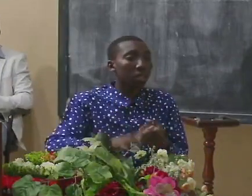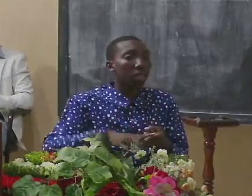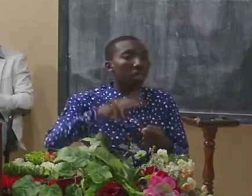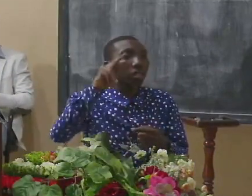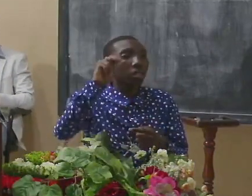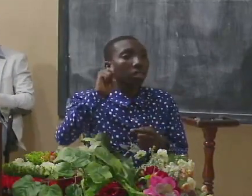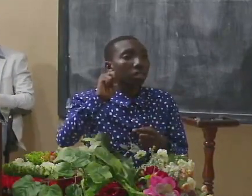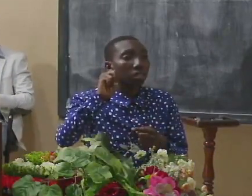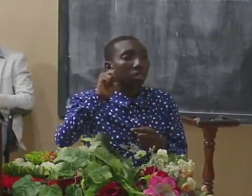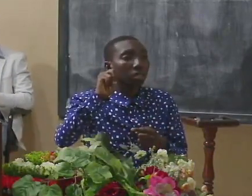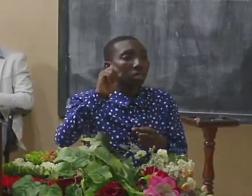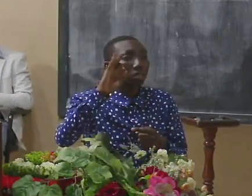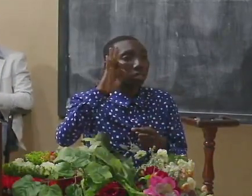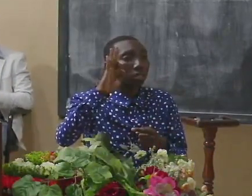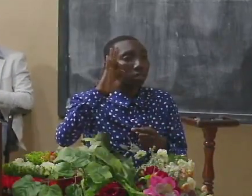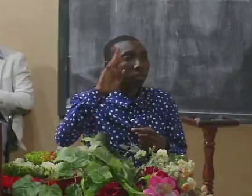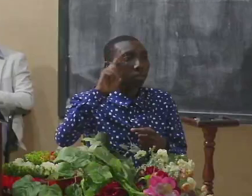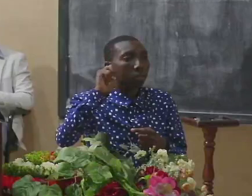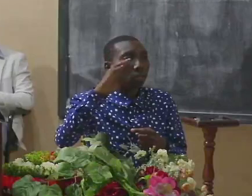travaillant chez MSF.